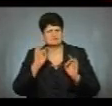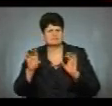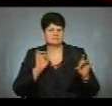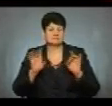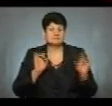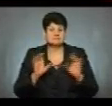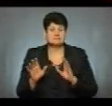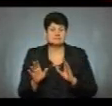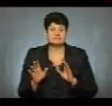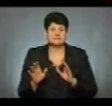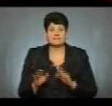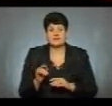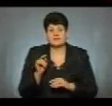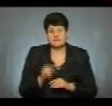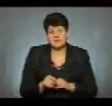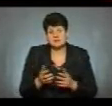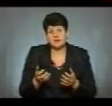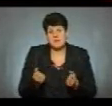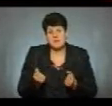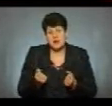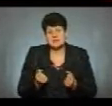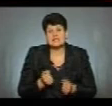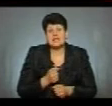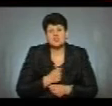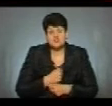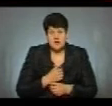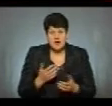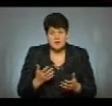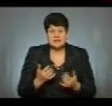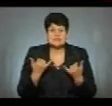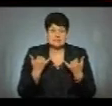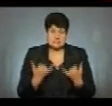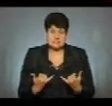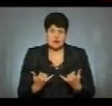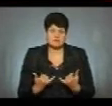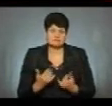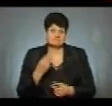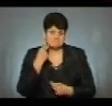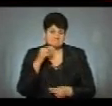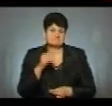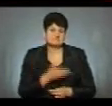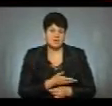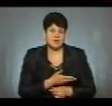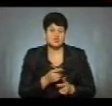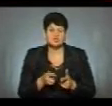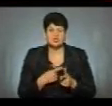так, він сприймається, на жаль, і зараз набагато краще,